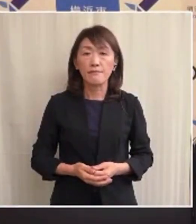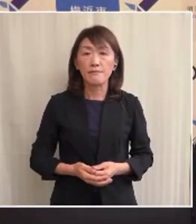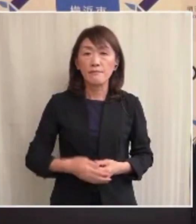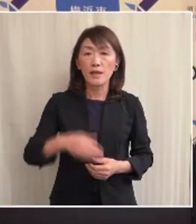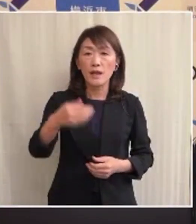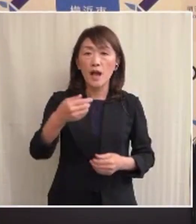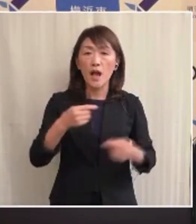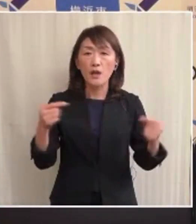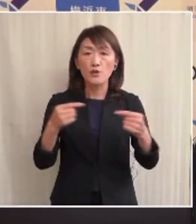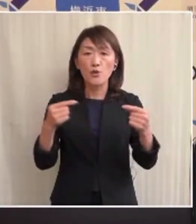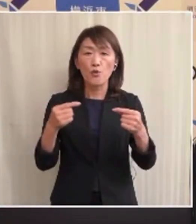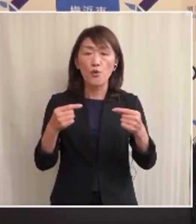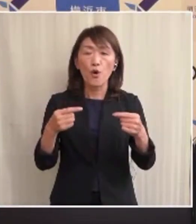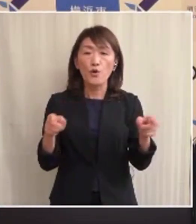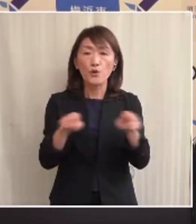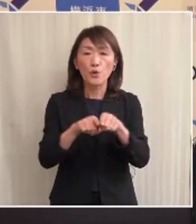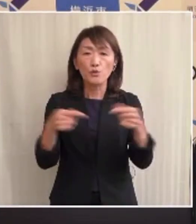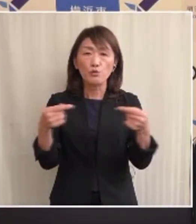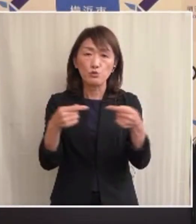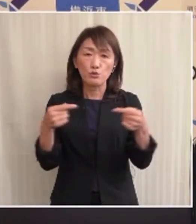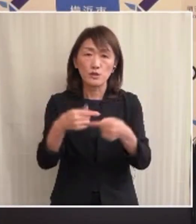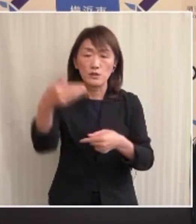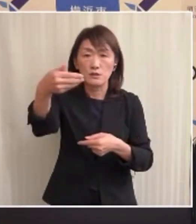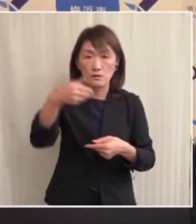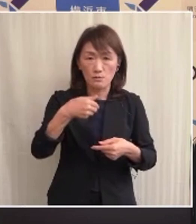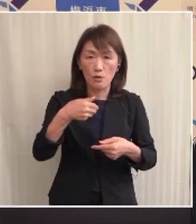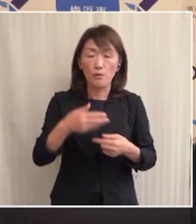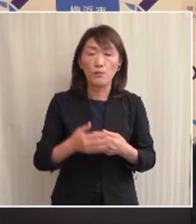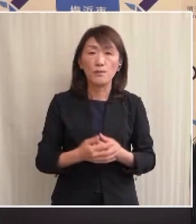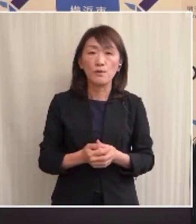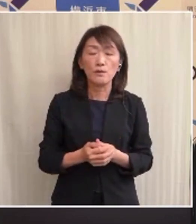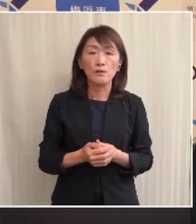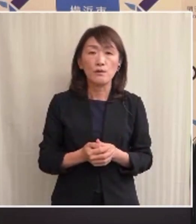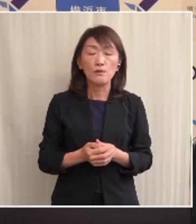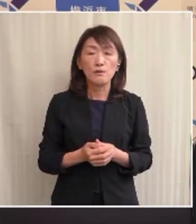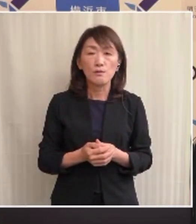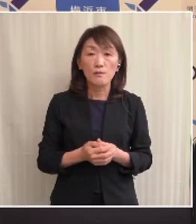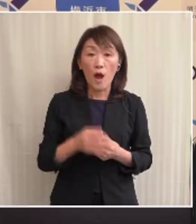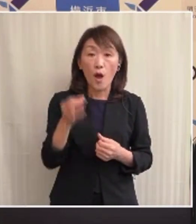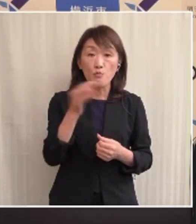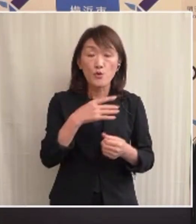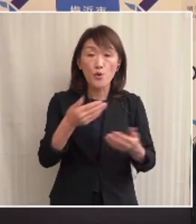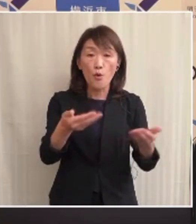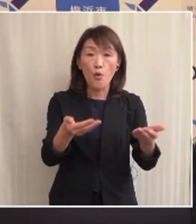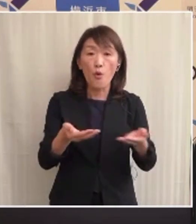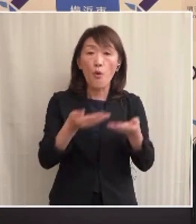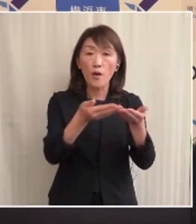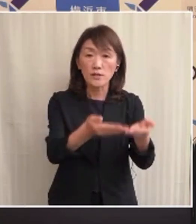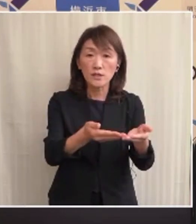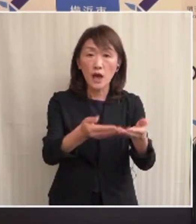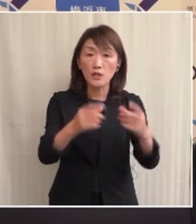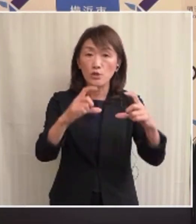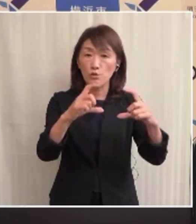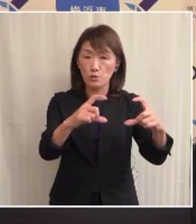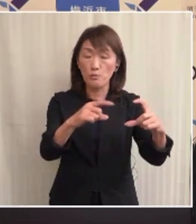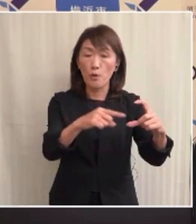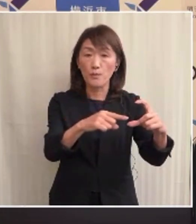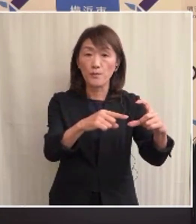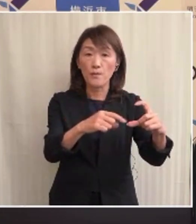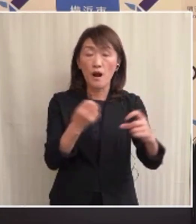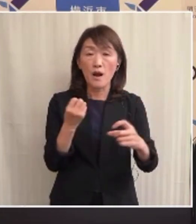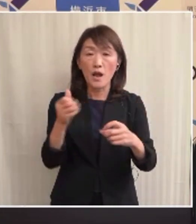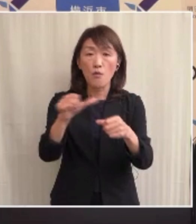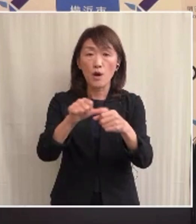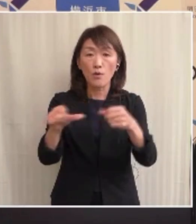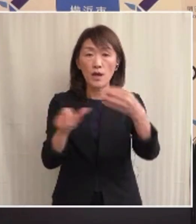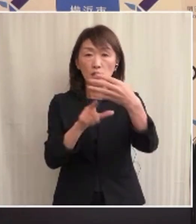あ 共同通信の岡田です。関連で、この無料お預かりクーポンなんですけど、令和